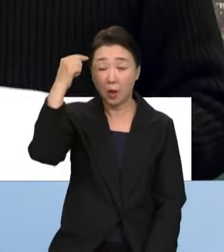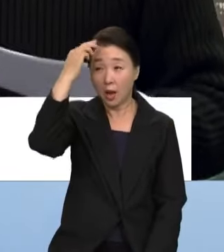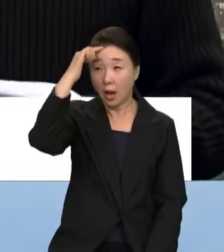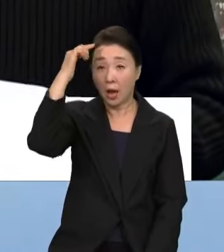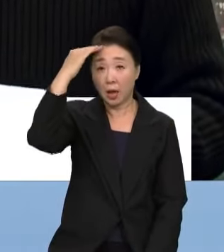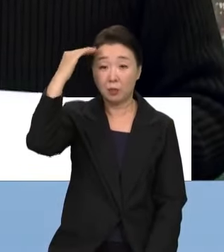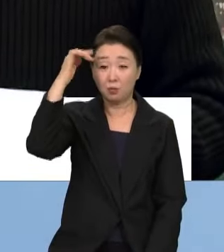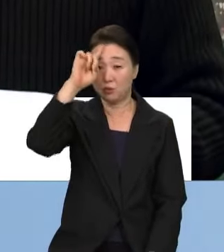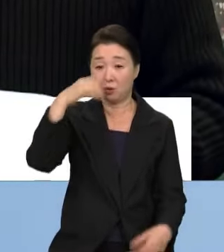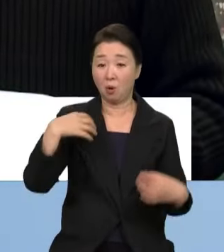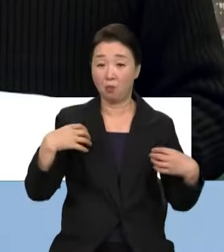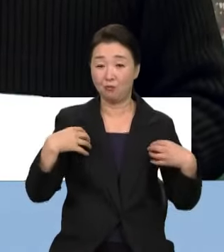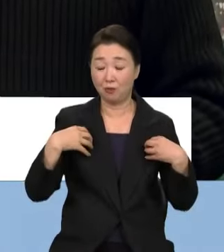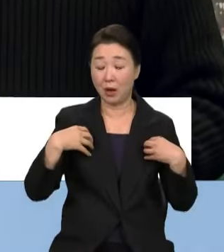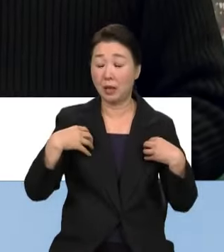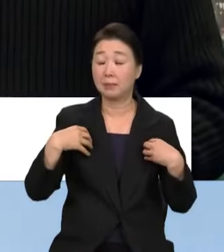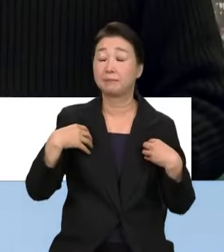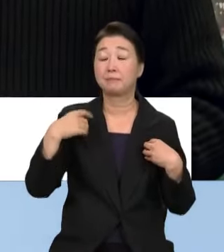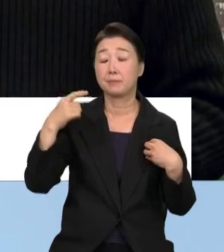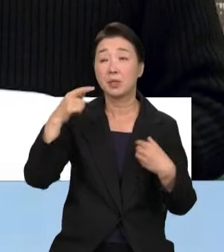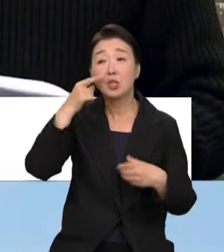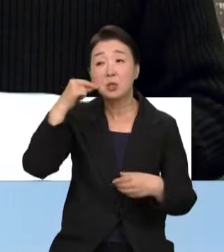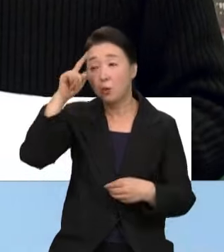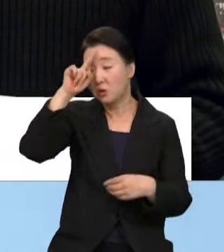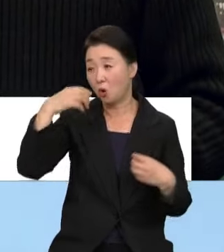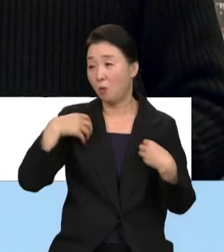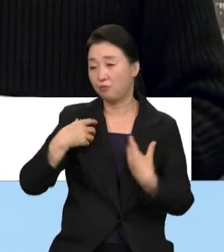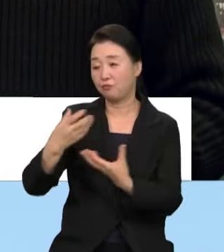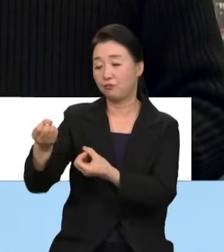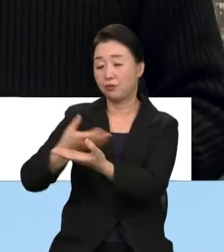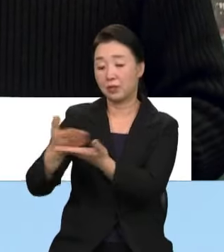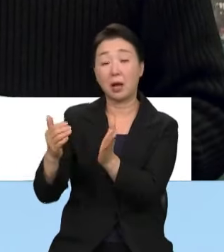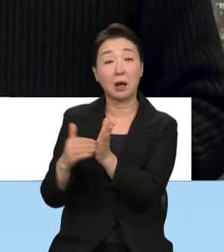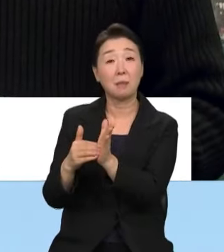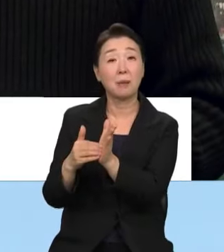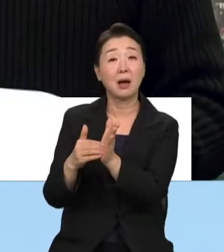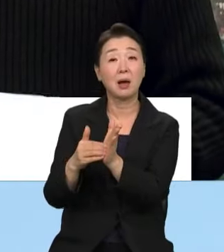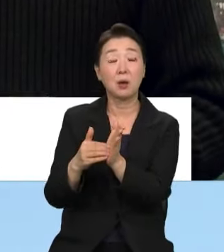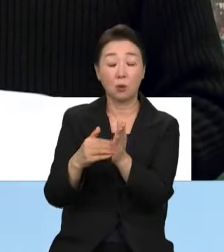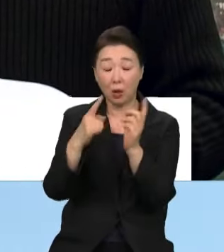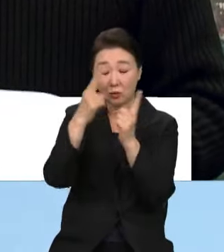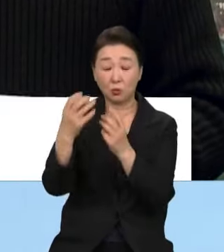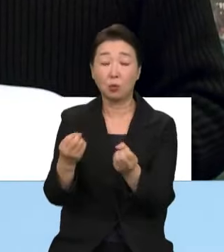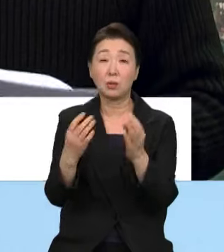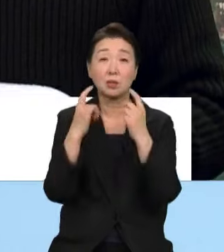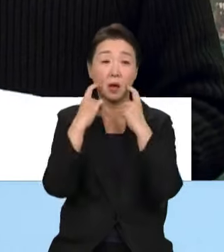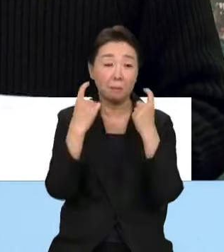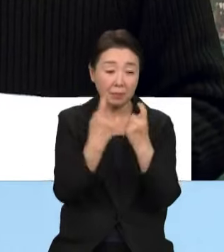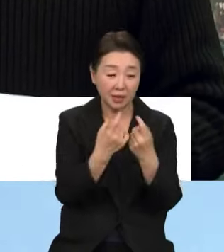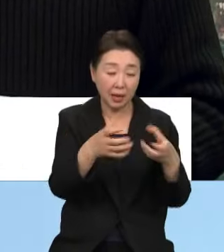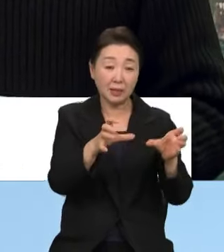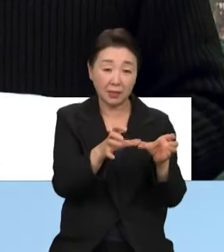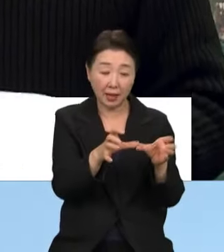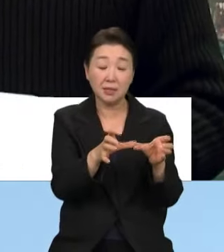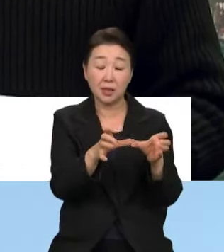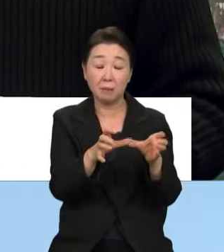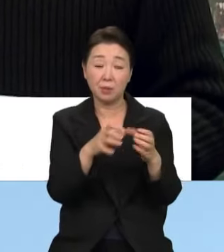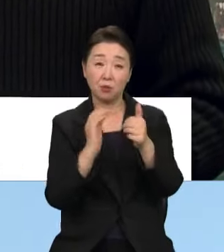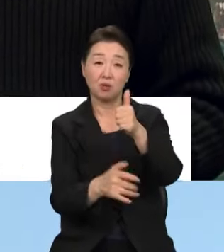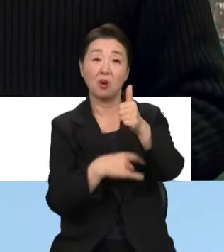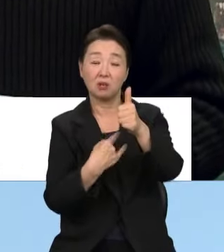그동안 정중한 의사 소통을 해왔다면서 추도식은 민간 단체로 구성된 집행 위원회가 개최했다는 점을